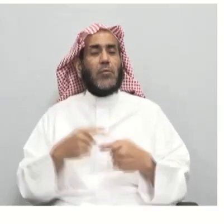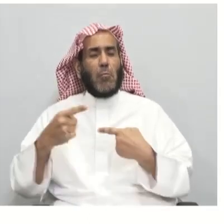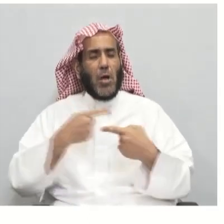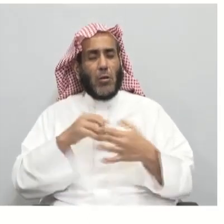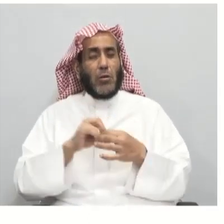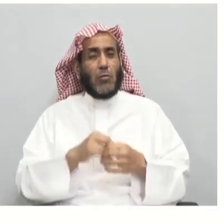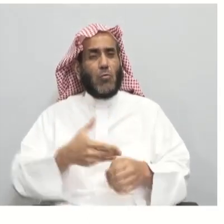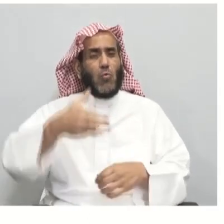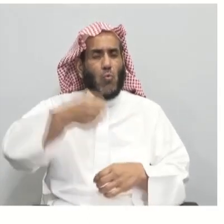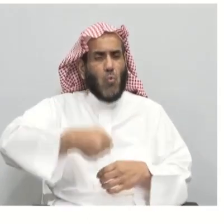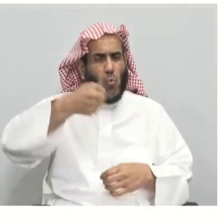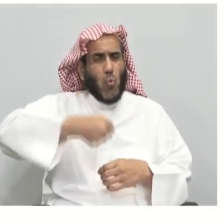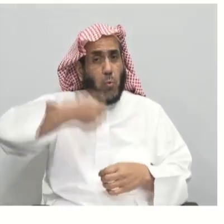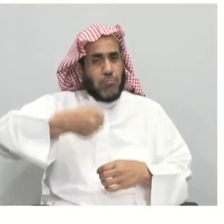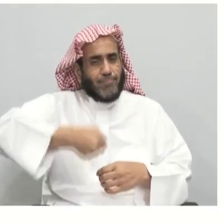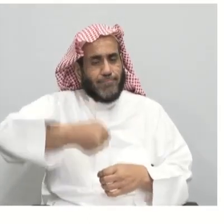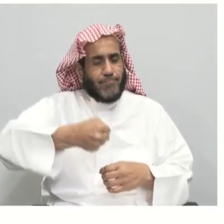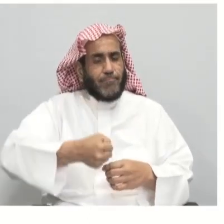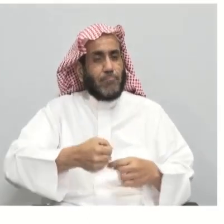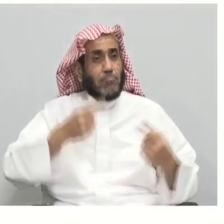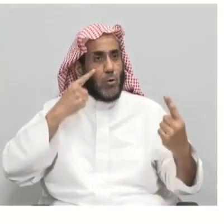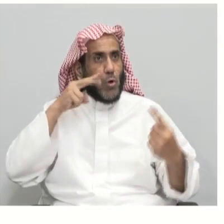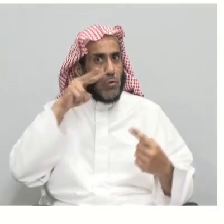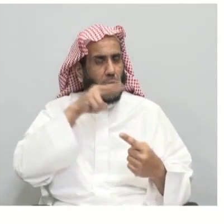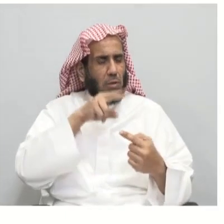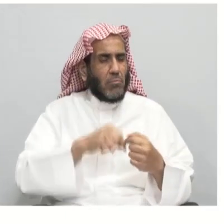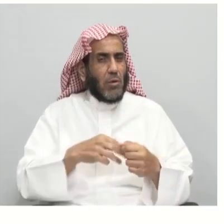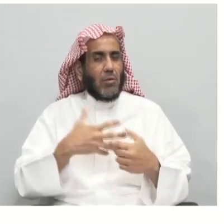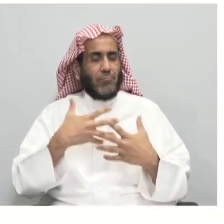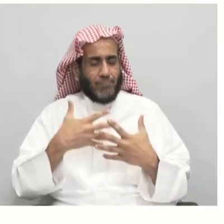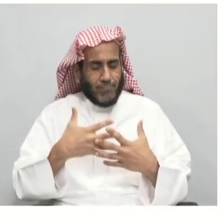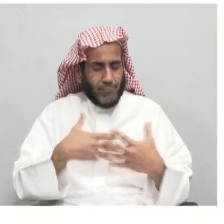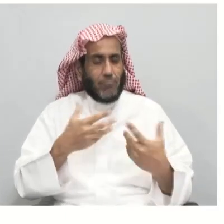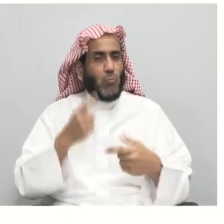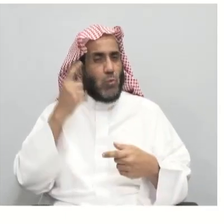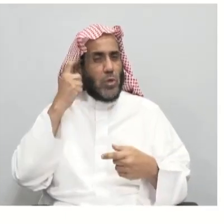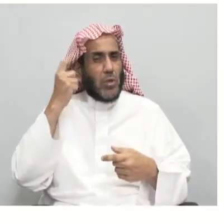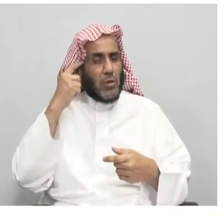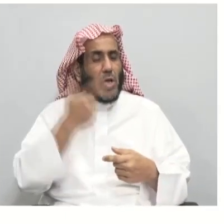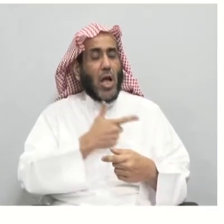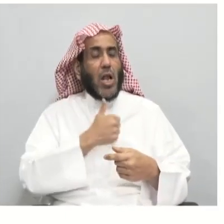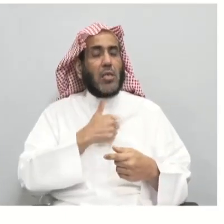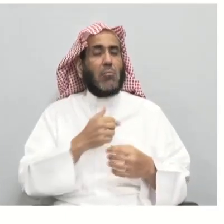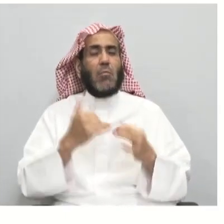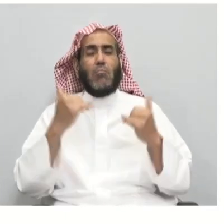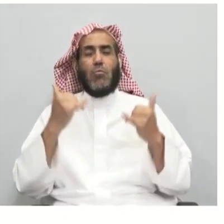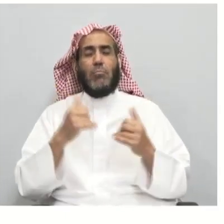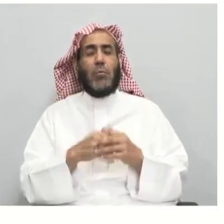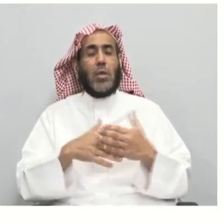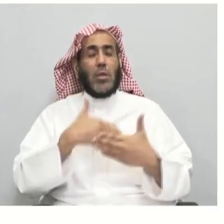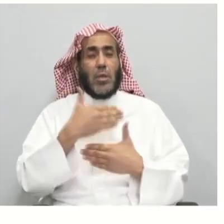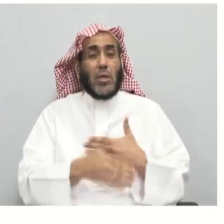كذلك المصافحه بحراره التواصل بالنظر الايماء بالراس وتذكر الاسماء بعد ذلك